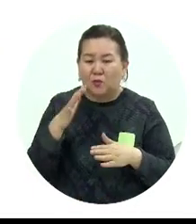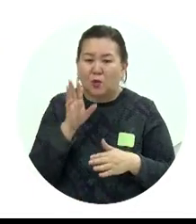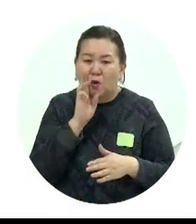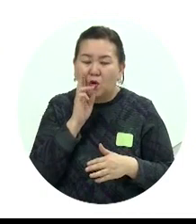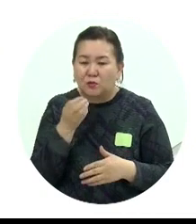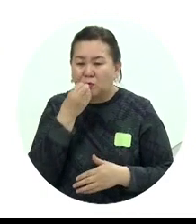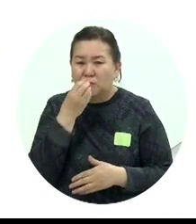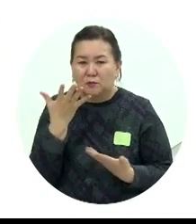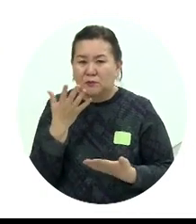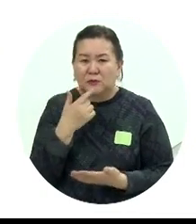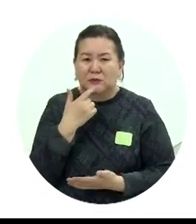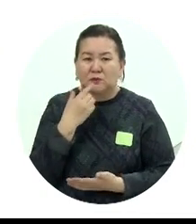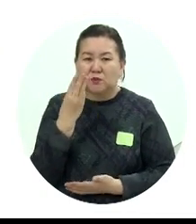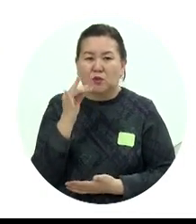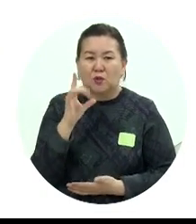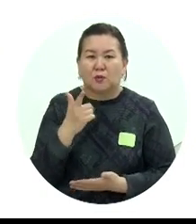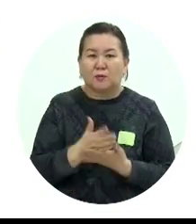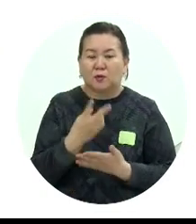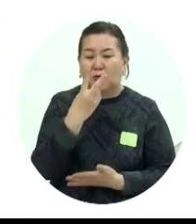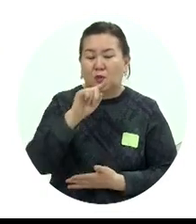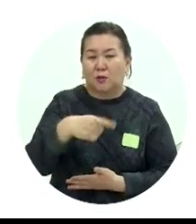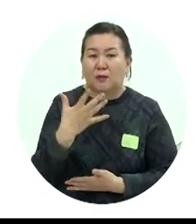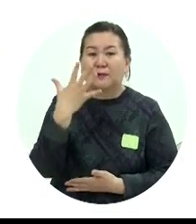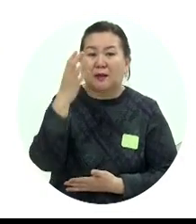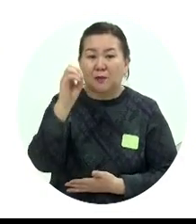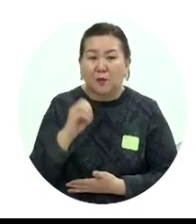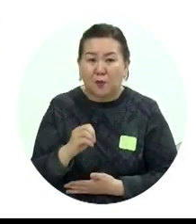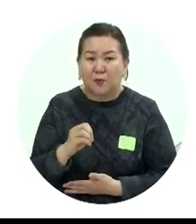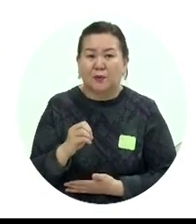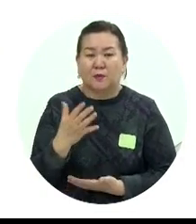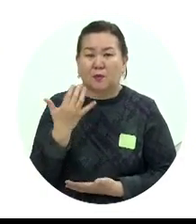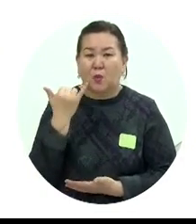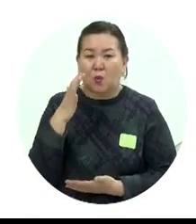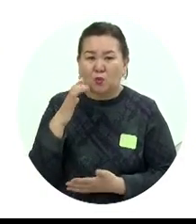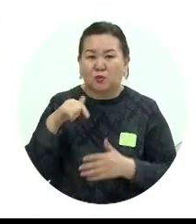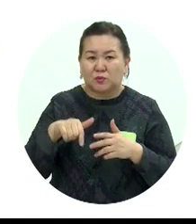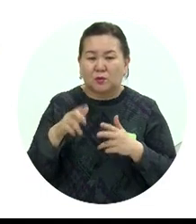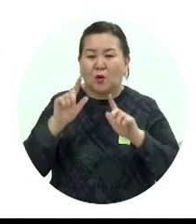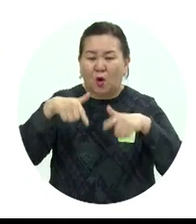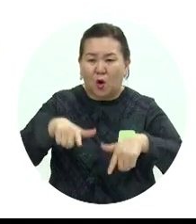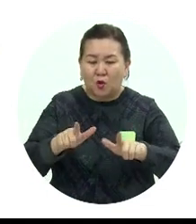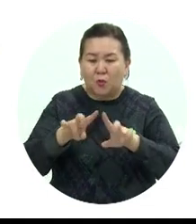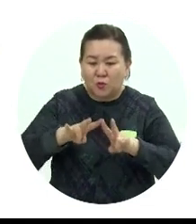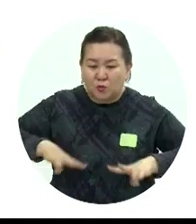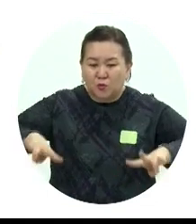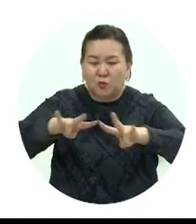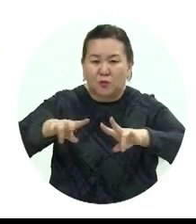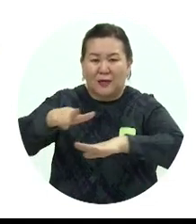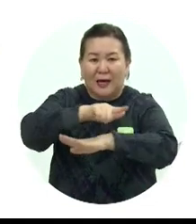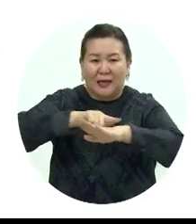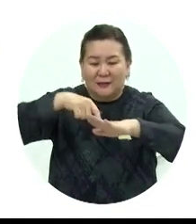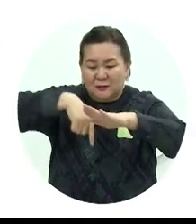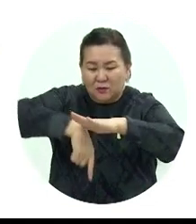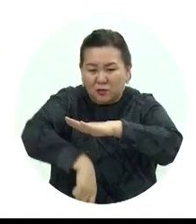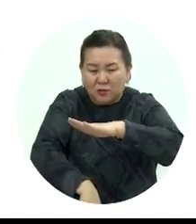усанд хэрэглэх боломжгүй шорог ус эзэлж байгаа. За мөн 2.5% за мөсдлөг, мөсөнгөл, гол мөрөн, нуур, газар доорх ус